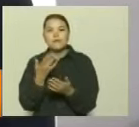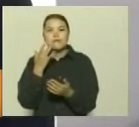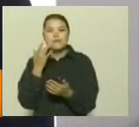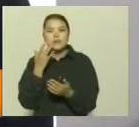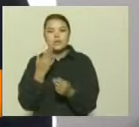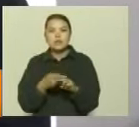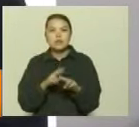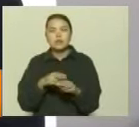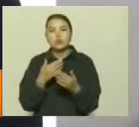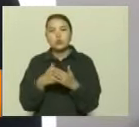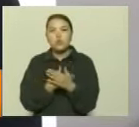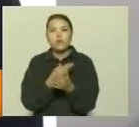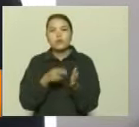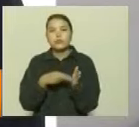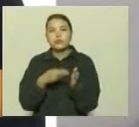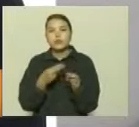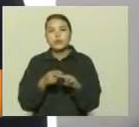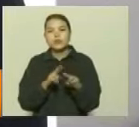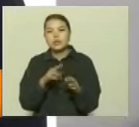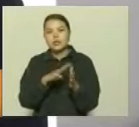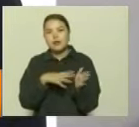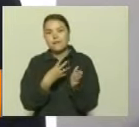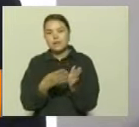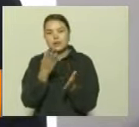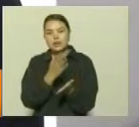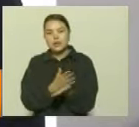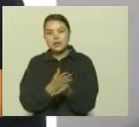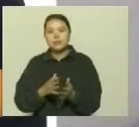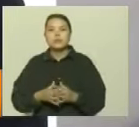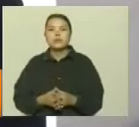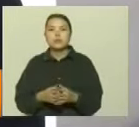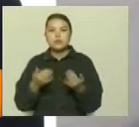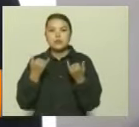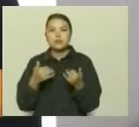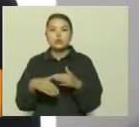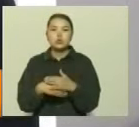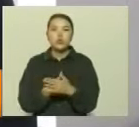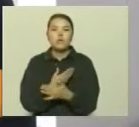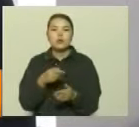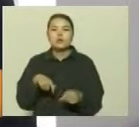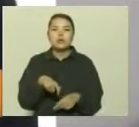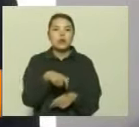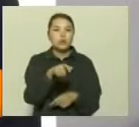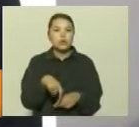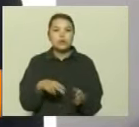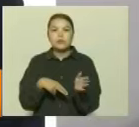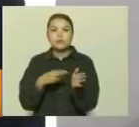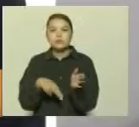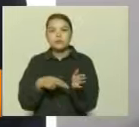көлік маршрутын ашу басқарманың күн тәртібінде тұр. Қазіргі уақытта жаңа маршруттарды ашу